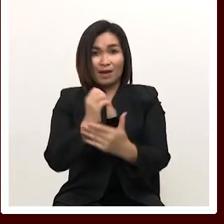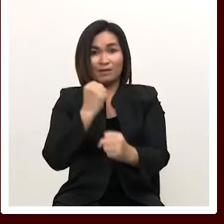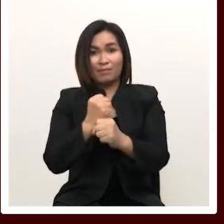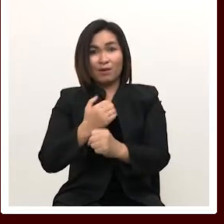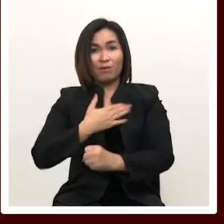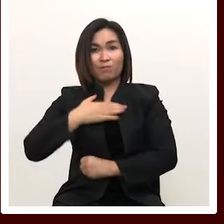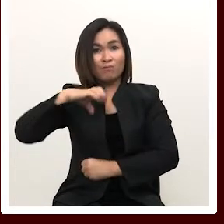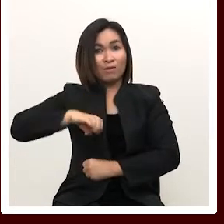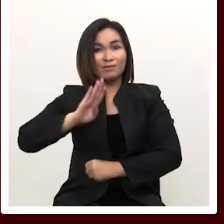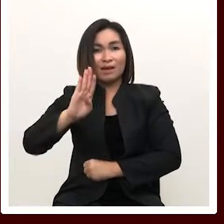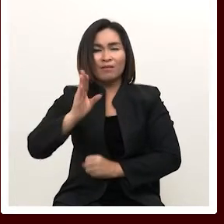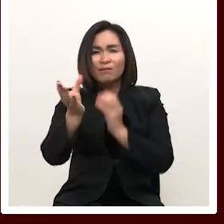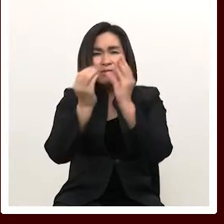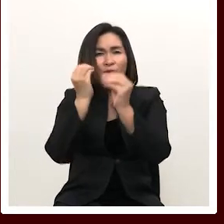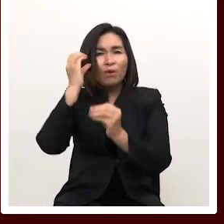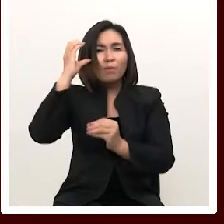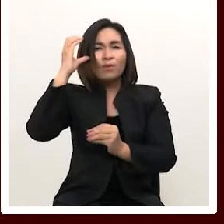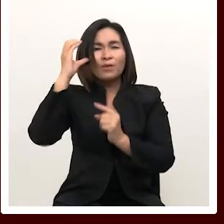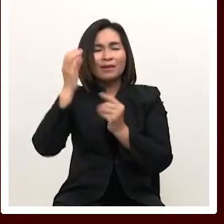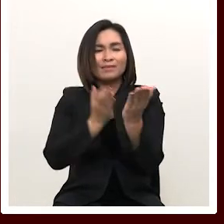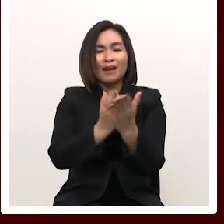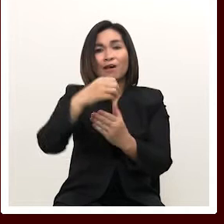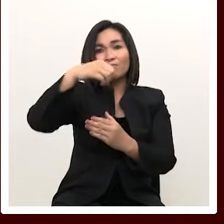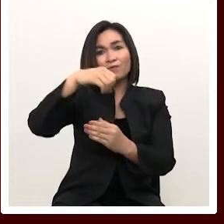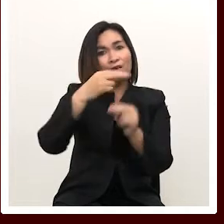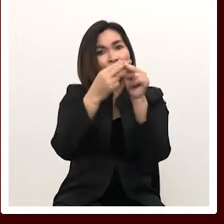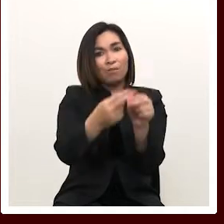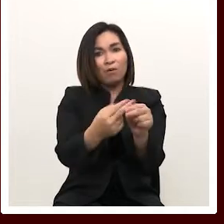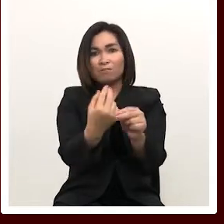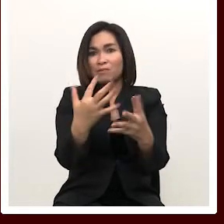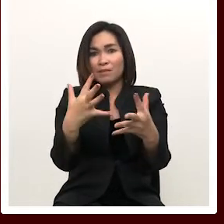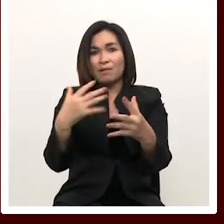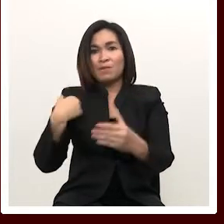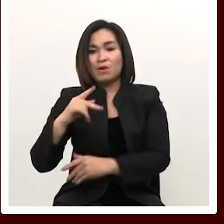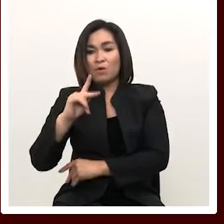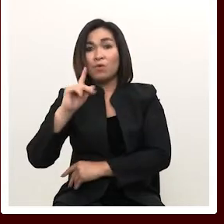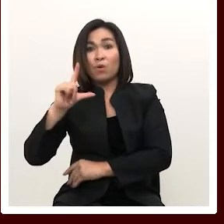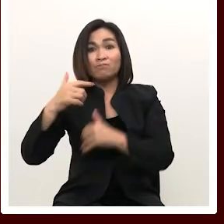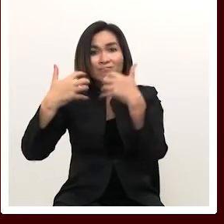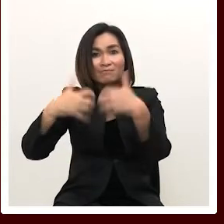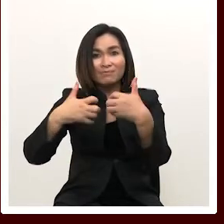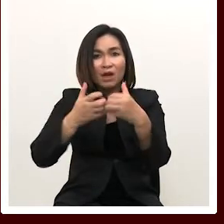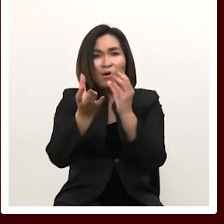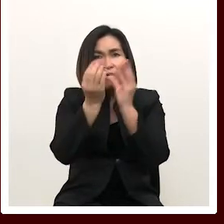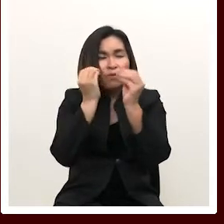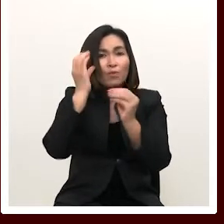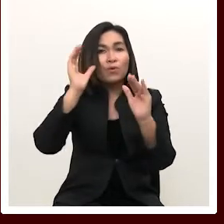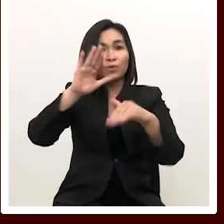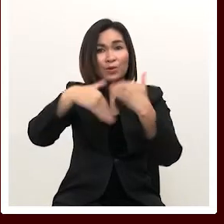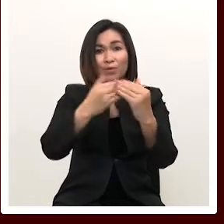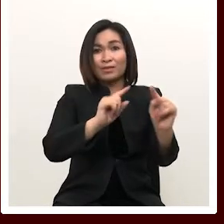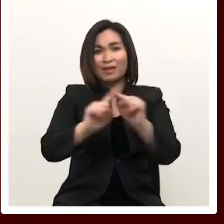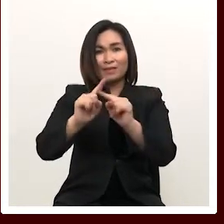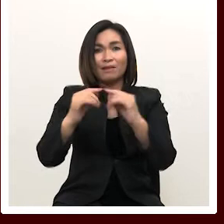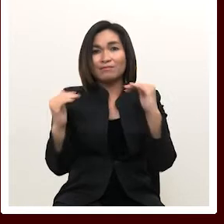าเขาสามารถจบผ่านงานจากบริษัทเราความรู้ที่เขาได้ไม่ใช่แค่สาขาไฟฟ้าอย่างเดียวครับจะได้ทั้งเครื่องกลและไฟฟ้า